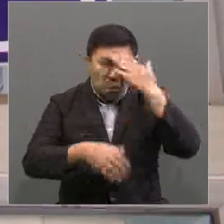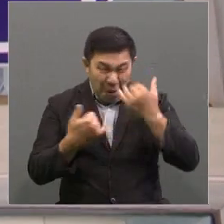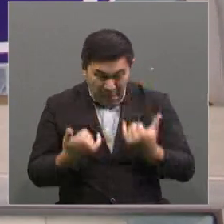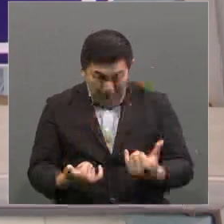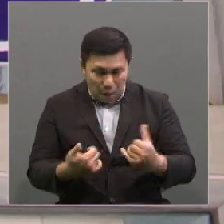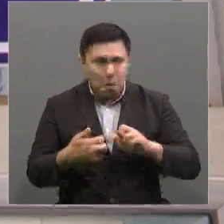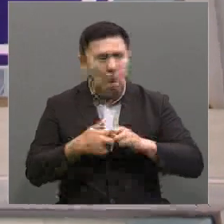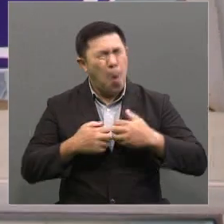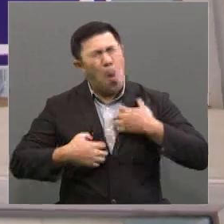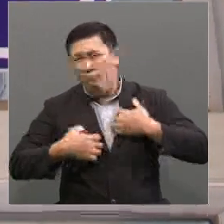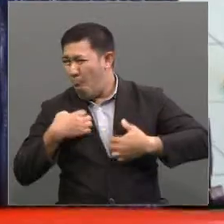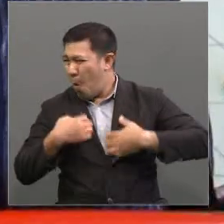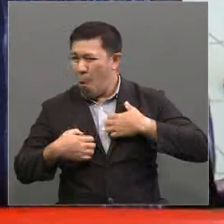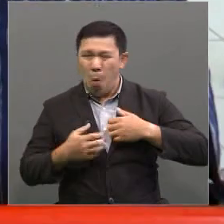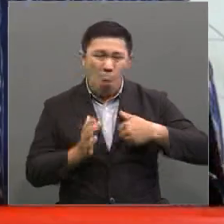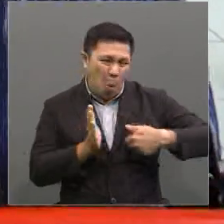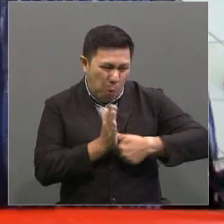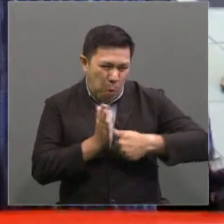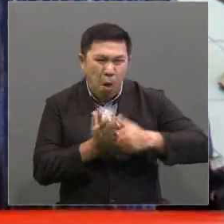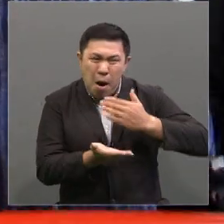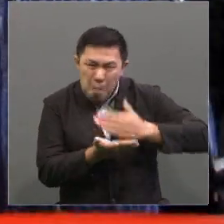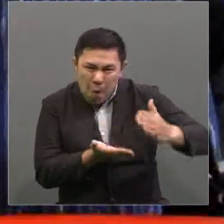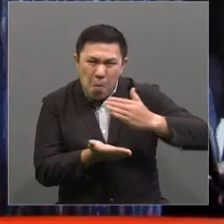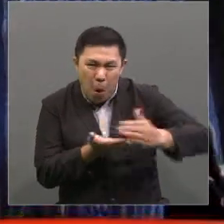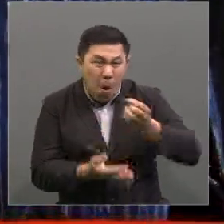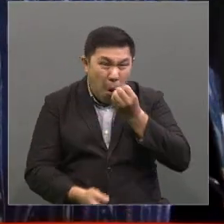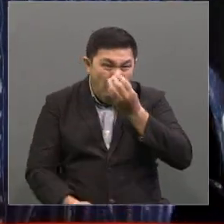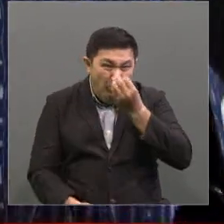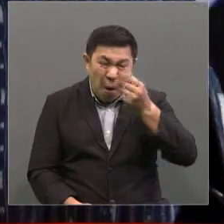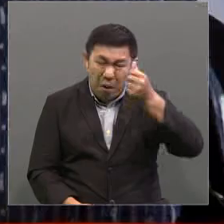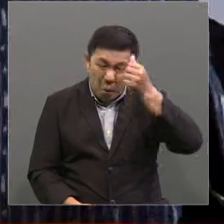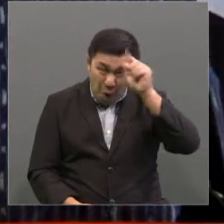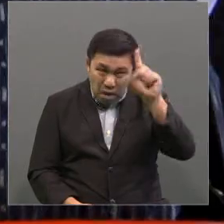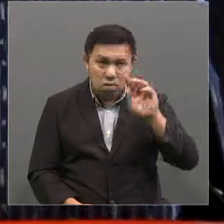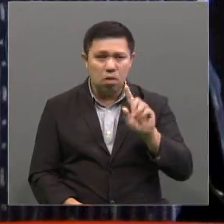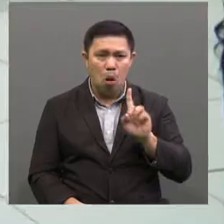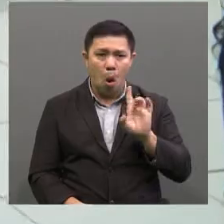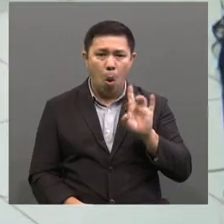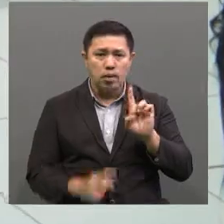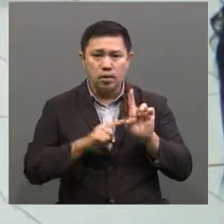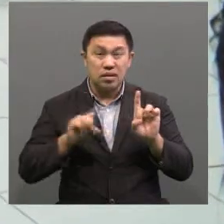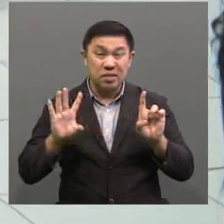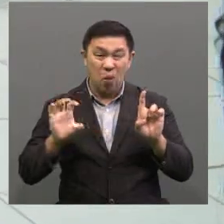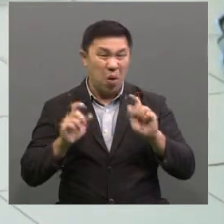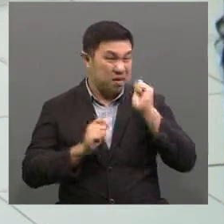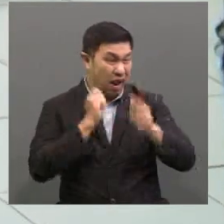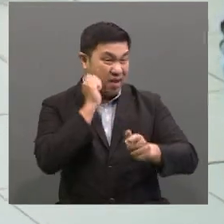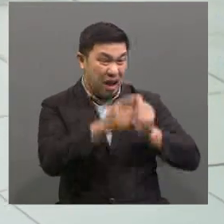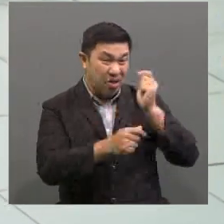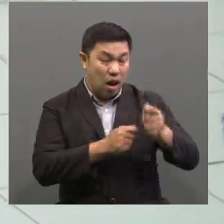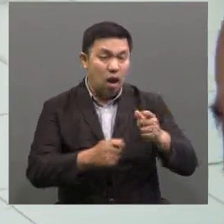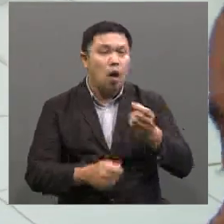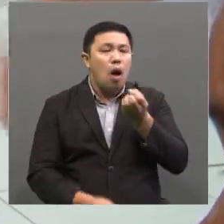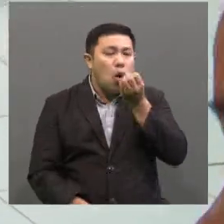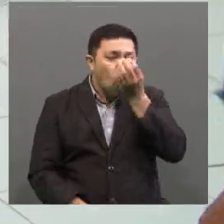กวันนี้เดือดร้อนมากจากภาระหนี้ที่ต้องจ่ายดอกเบี้ยวันหนึ่ง100ถึง400บาทต่อวันนะจ่ายไปเนี่ยก็